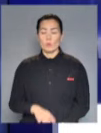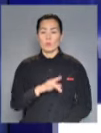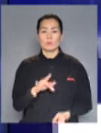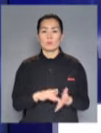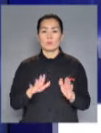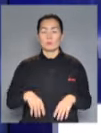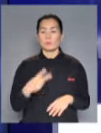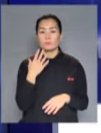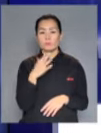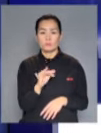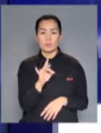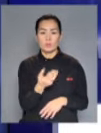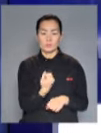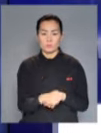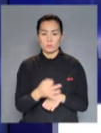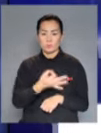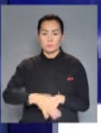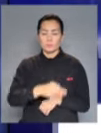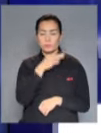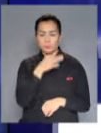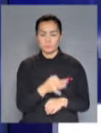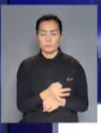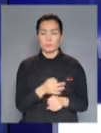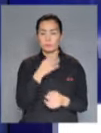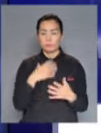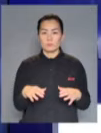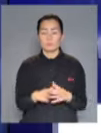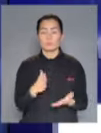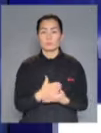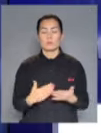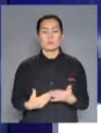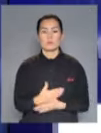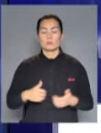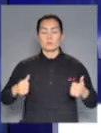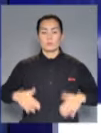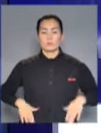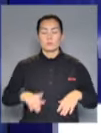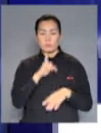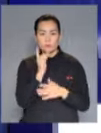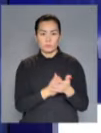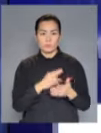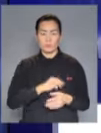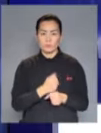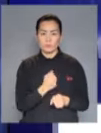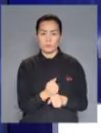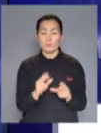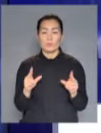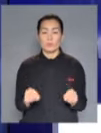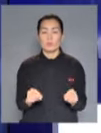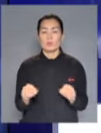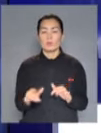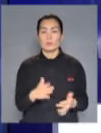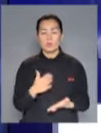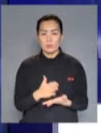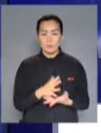Атырау қаласындағы Жеңіс саябағында облыстық төтенше жағдайлар департаментінде жаңадан қабылданған жас қызметкерлердің ант қабылдау